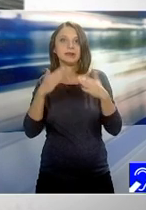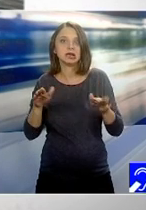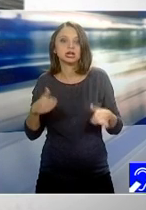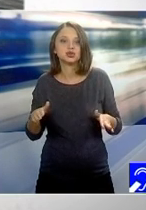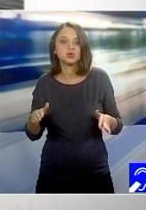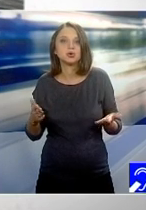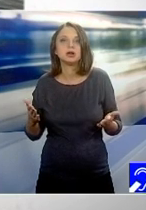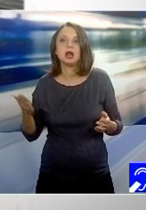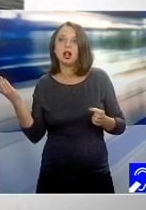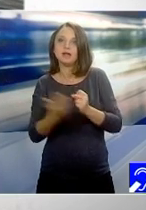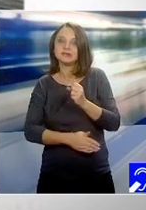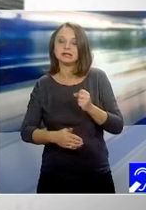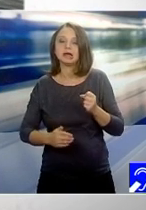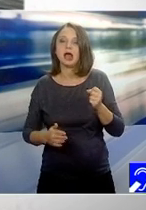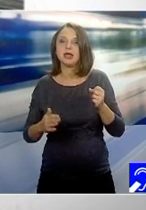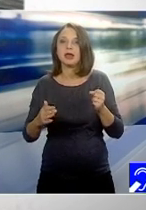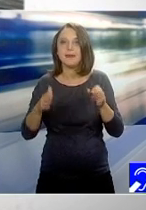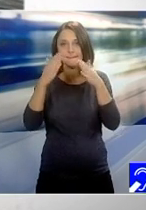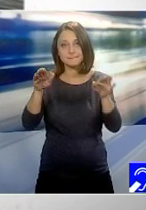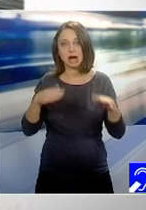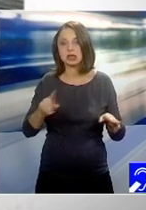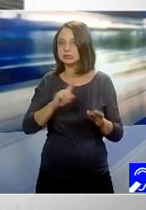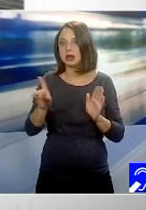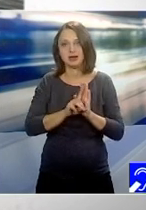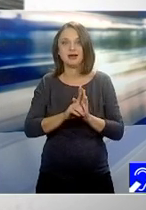1 milion de teatru legal, apropo de candidați. Da.